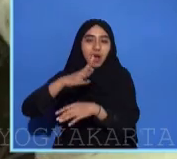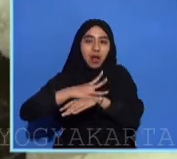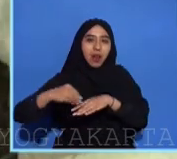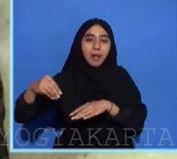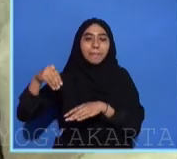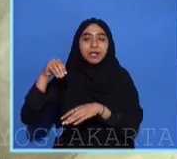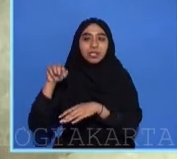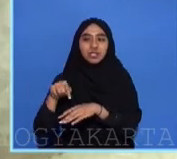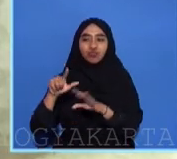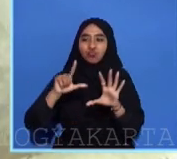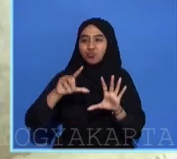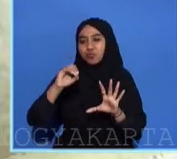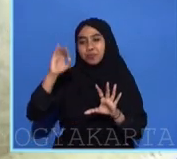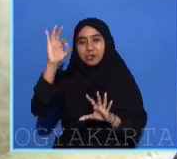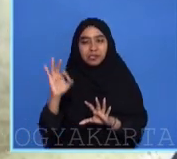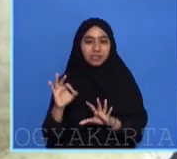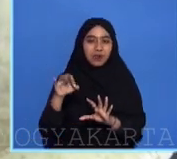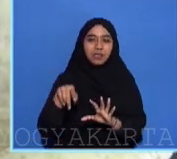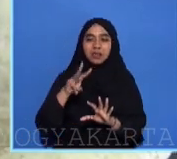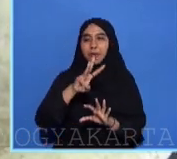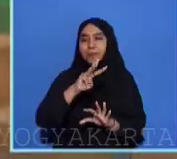produksi 70%nya dari 3 minggu proses fermentasi